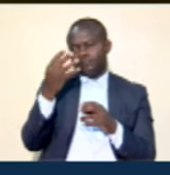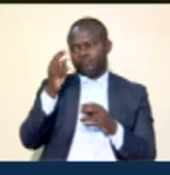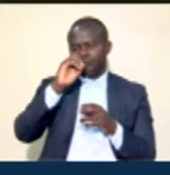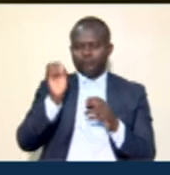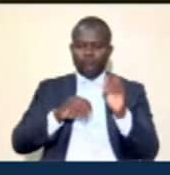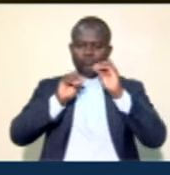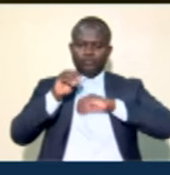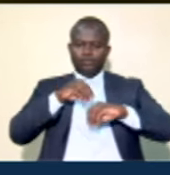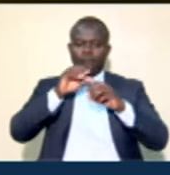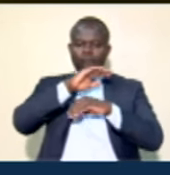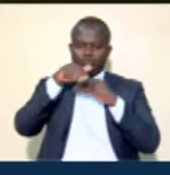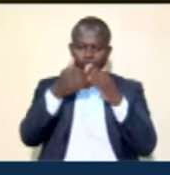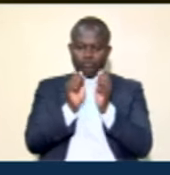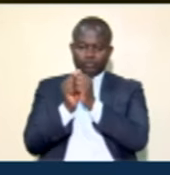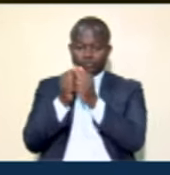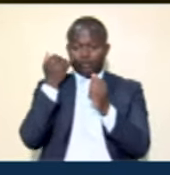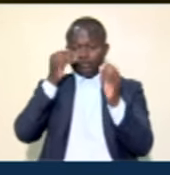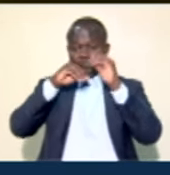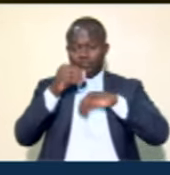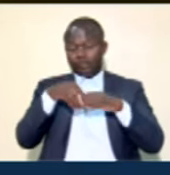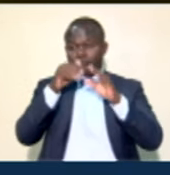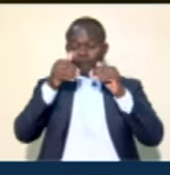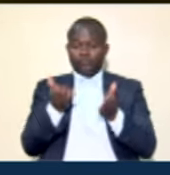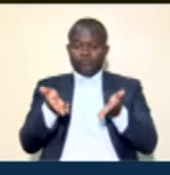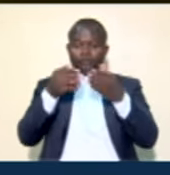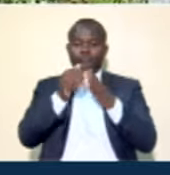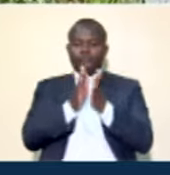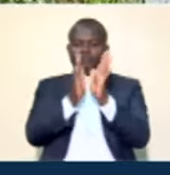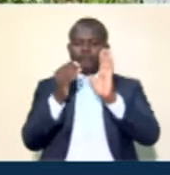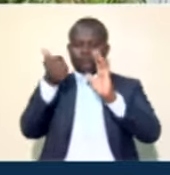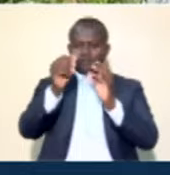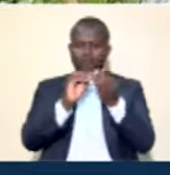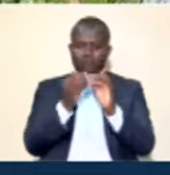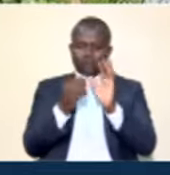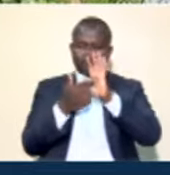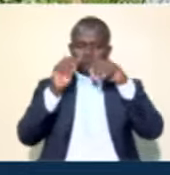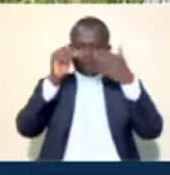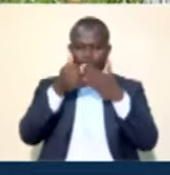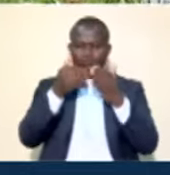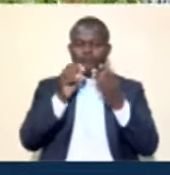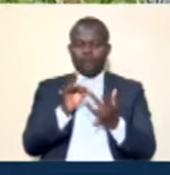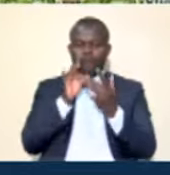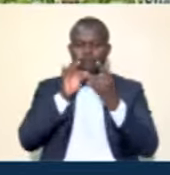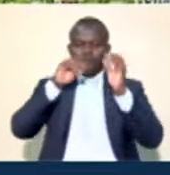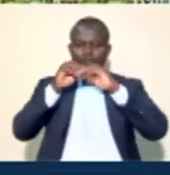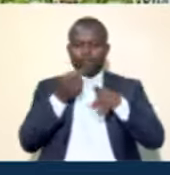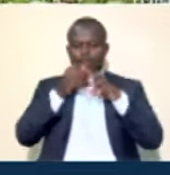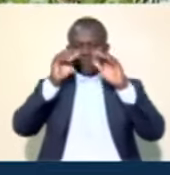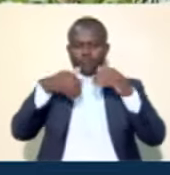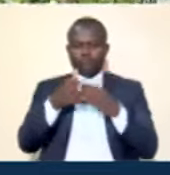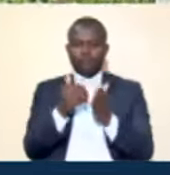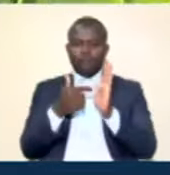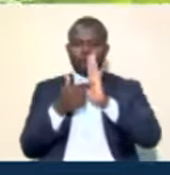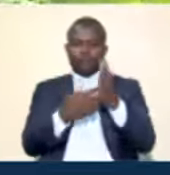mbumbe. Nubwo umusaruro w'ubuhinzi wazamutse muri rusange, iyo mibare yerekana ko by'umwihariko umusaruro ukomoka ku bihingwa